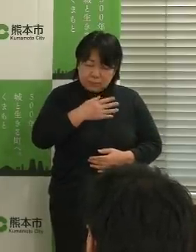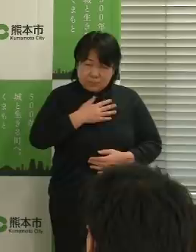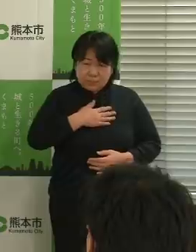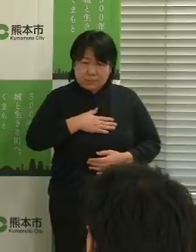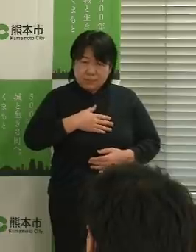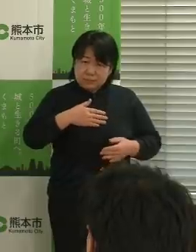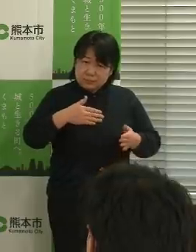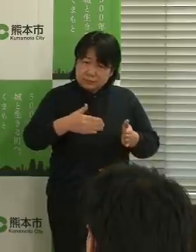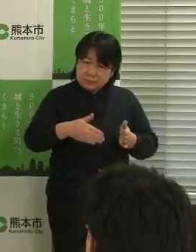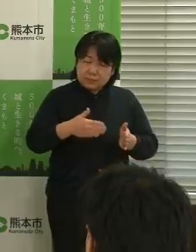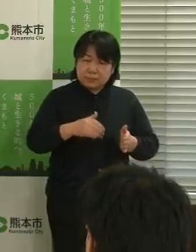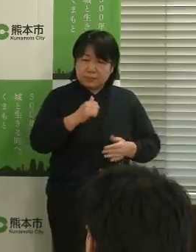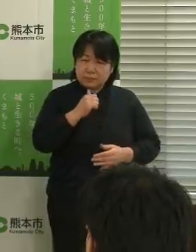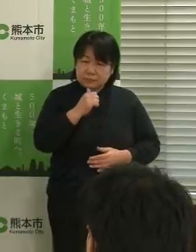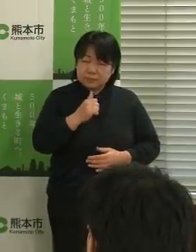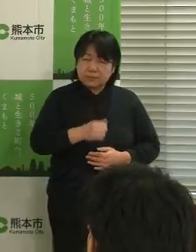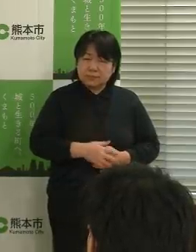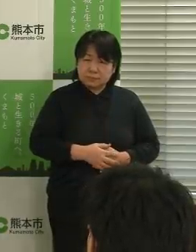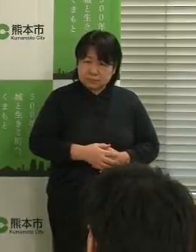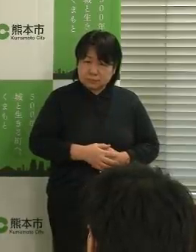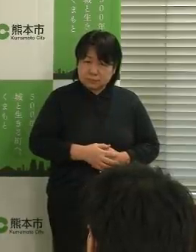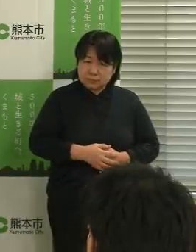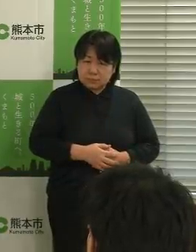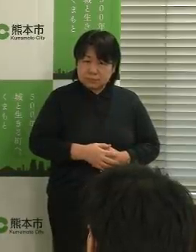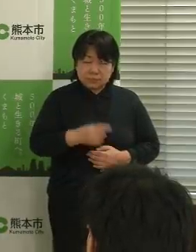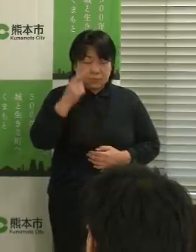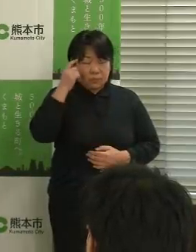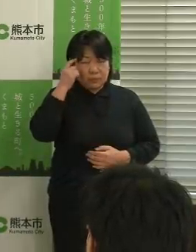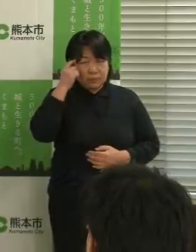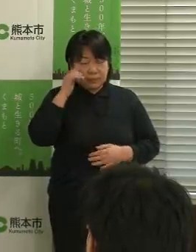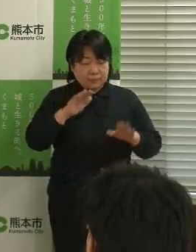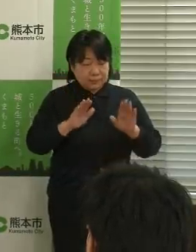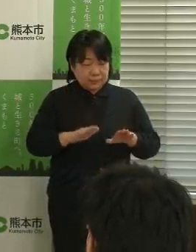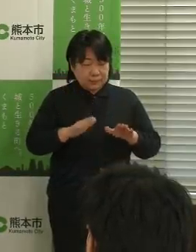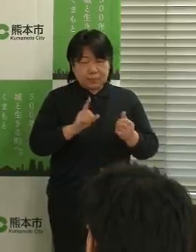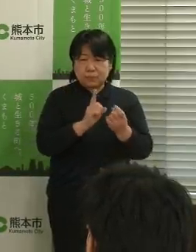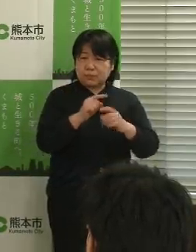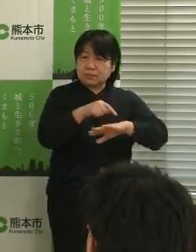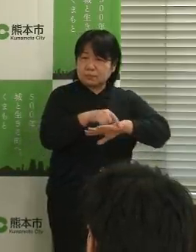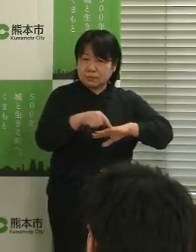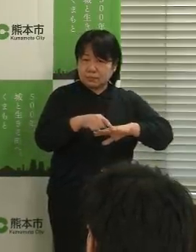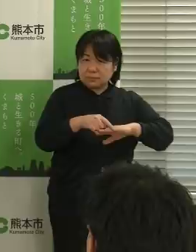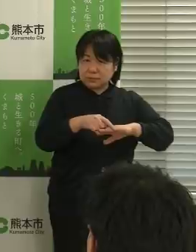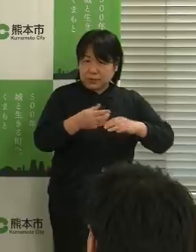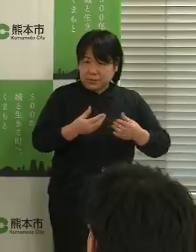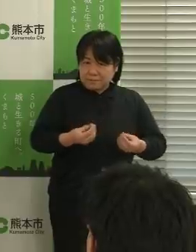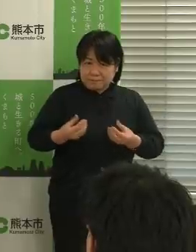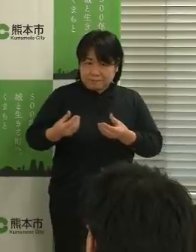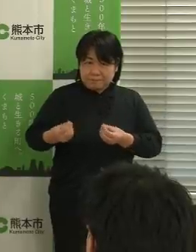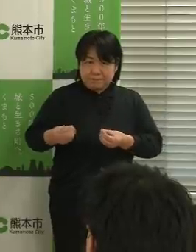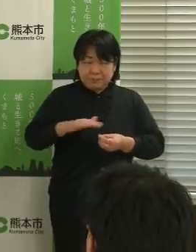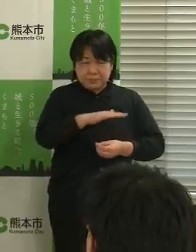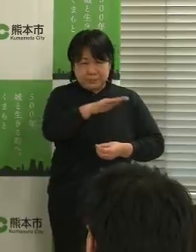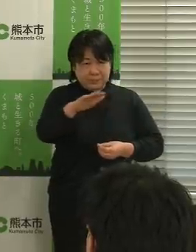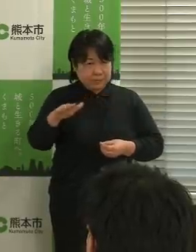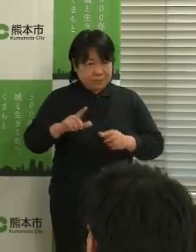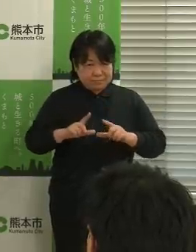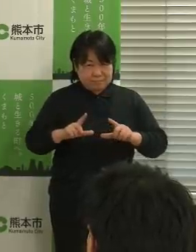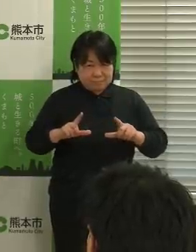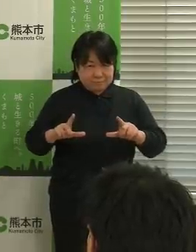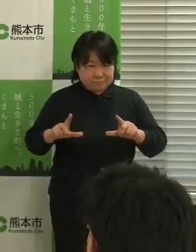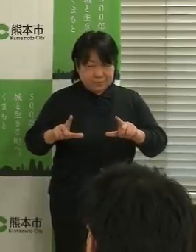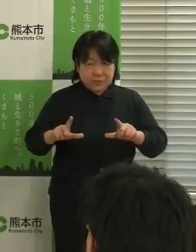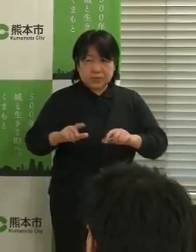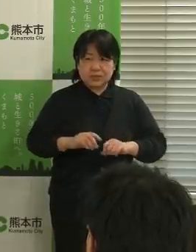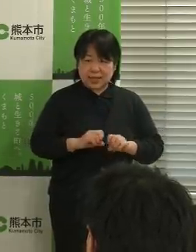ない部分があるなというふうに感じましたので、まず今の対策をですね、しっかり皆さんに周知をしながら、